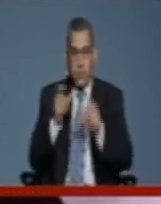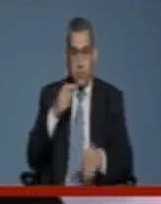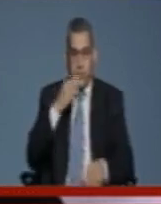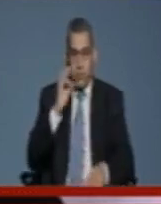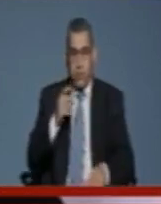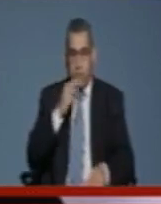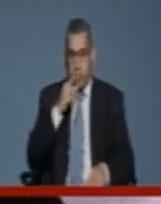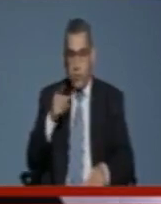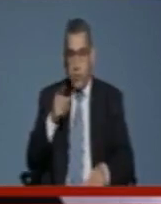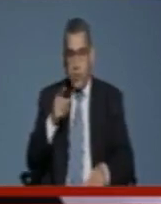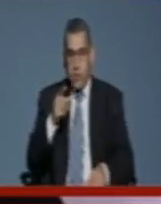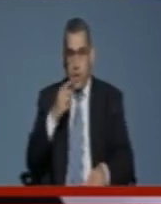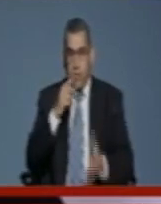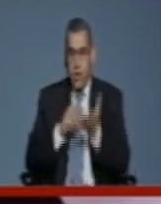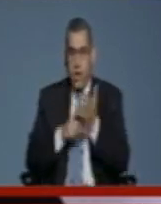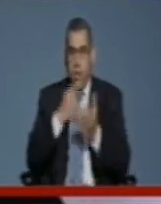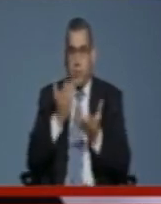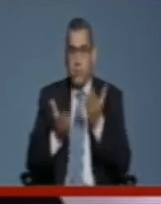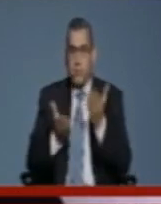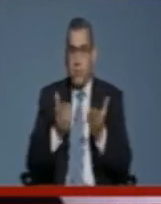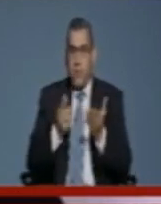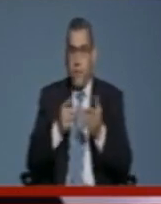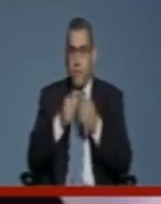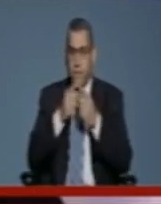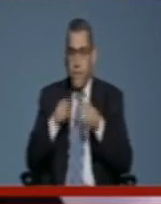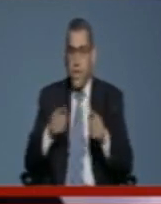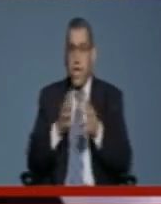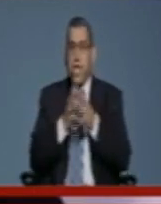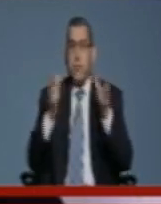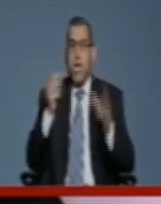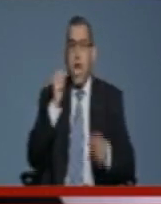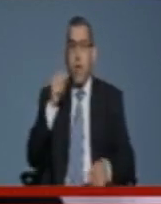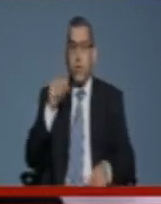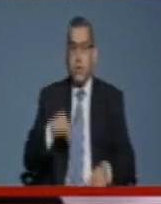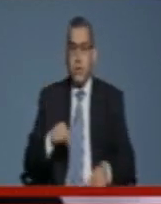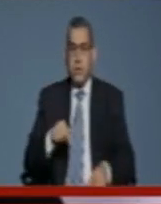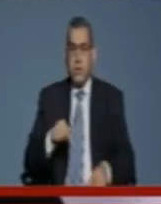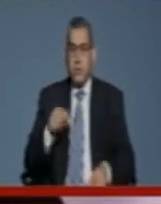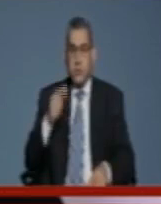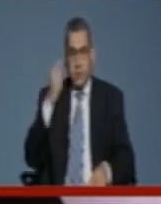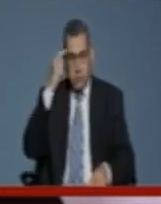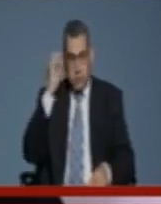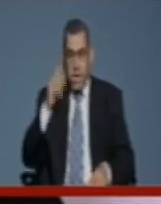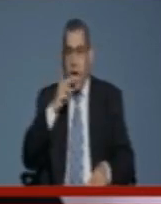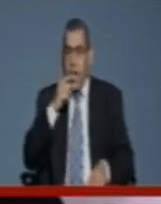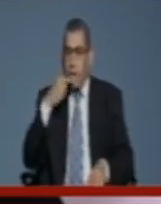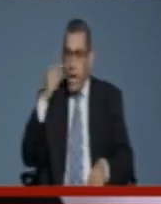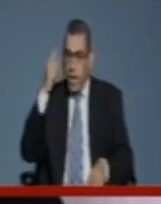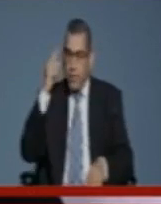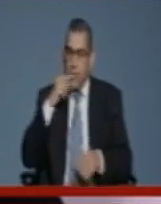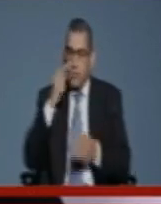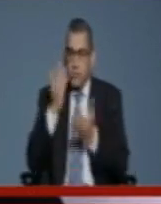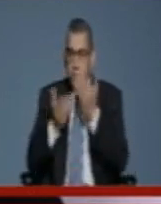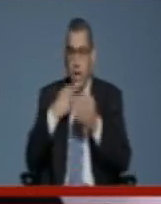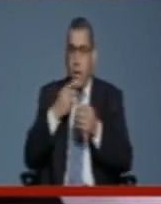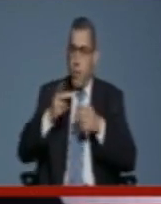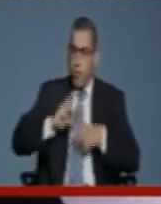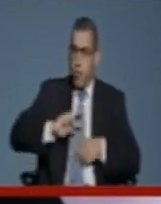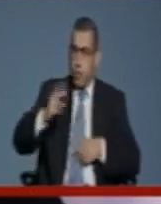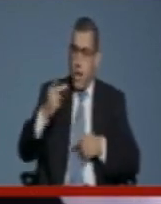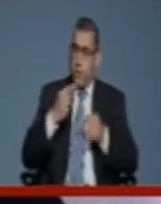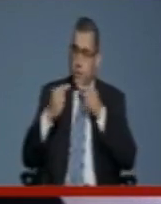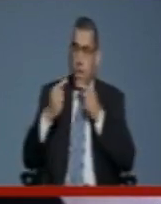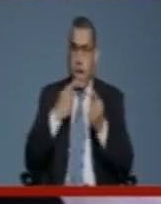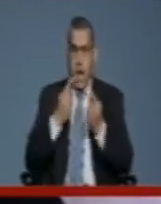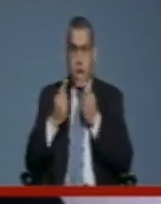تنفذ الراي فرق كبير قوي انك تقول راي وانك تنفذ الراي ده مع مع راي